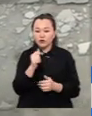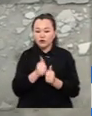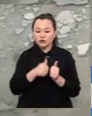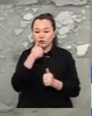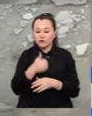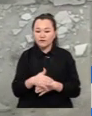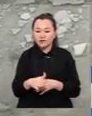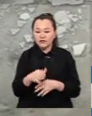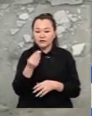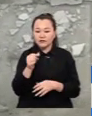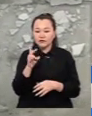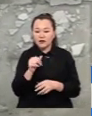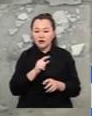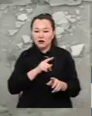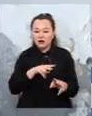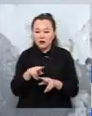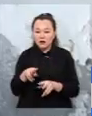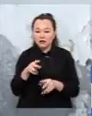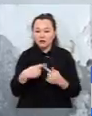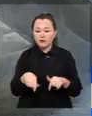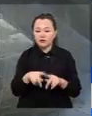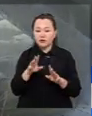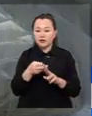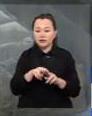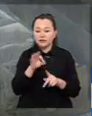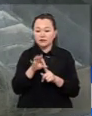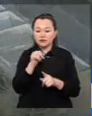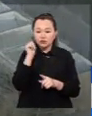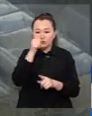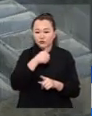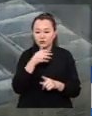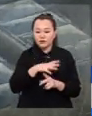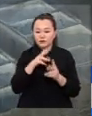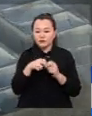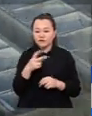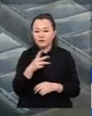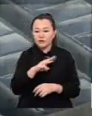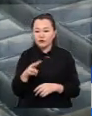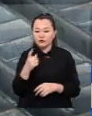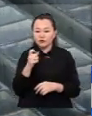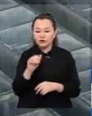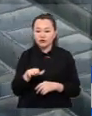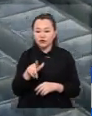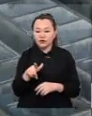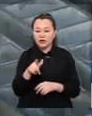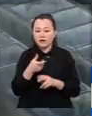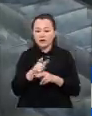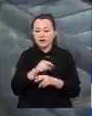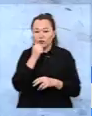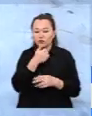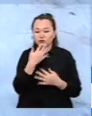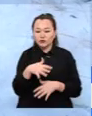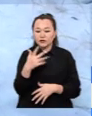ежегодно выделяются средства на охрану объекта. На эти цели только в прошлом году было предусмотрено 2 миллиона 100 тысяч тенге. В этом году